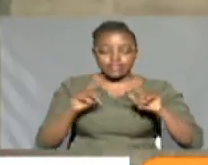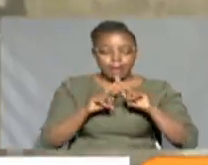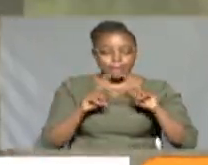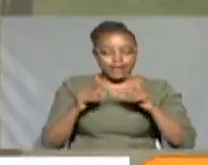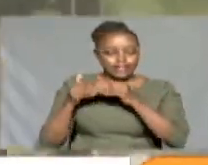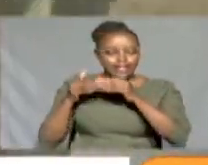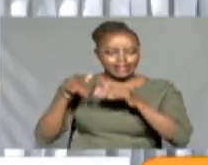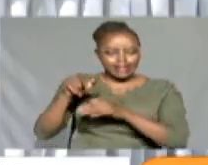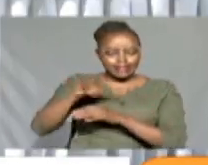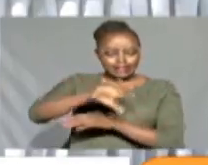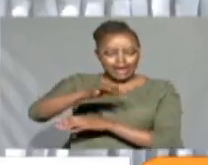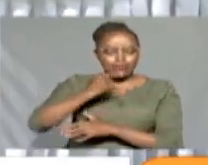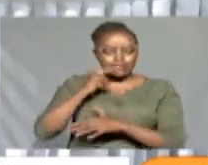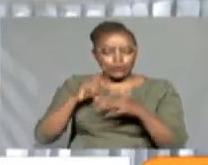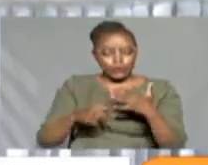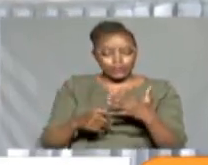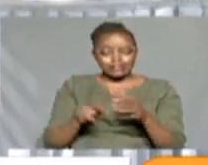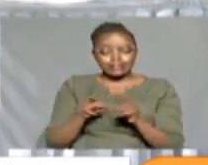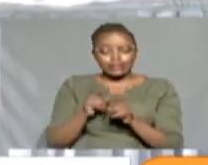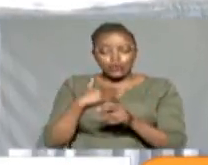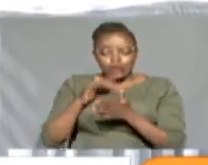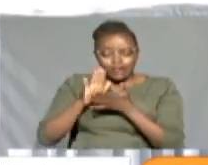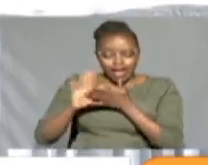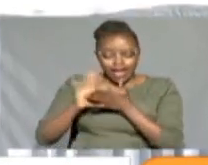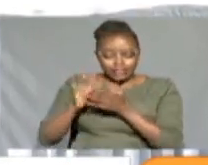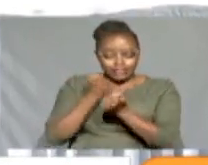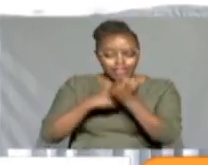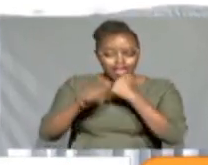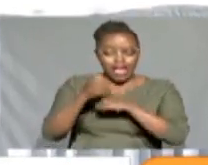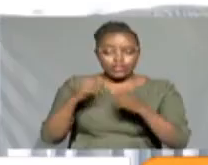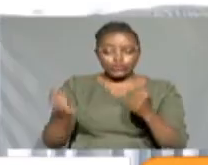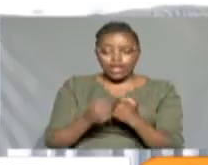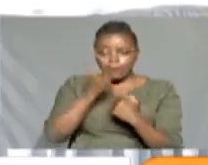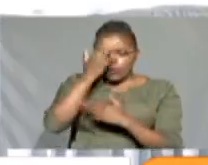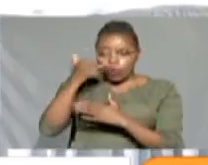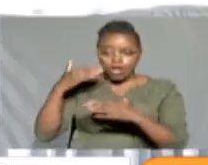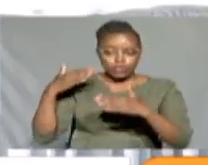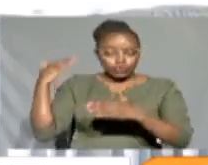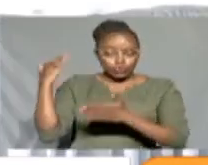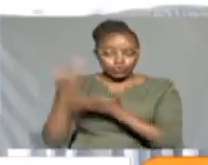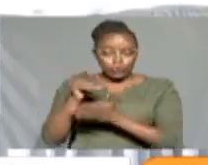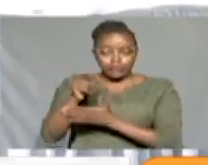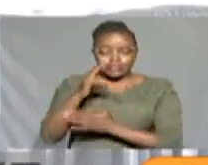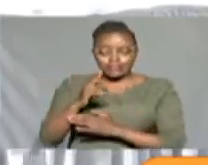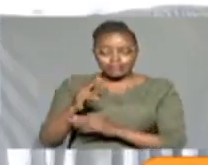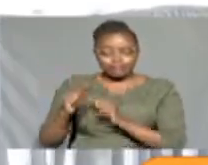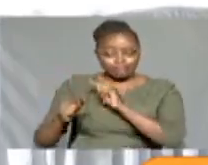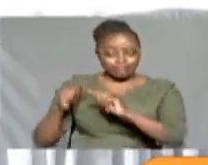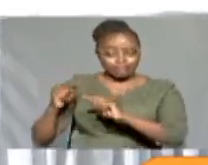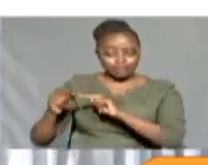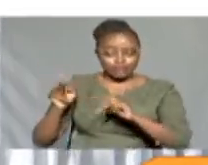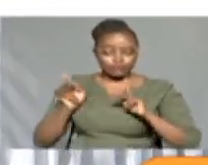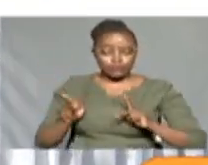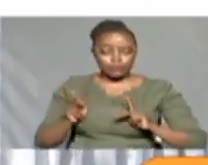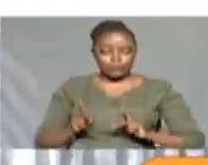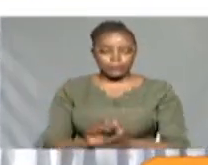Lakini viongozi wa kaunti hiyo wanataka hatua za dharura kuchukuliwa kukomesha vita hivyo. Rachel Mugai, Runinga Citizen.